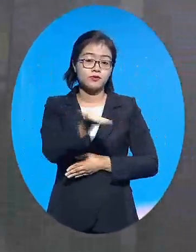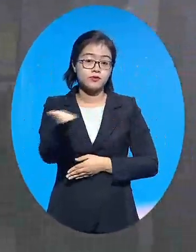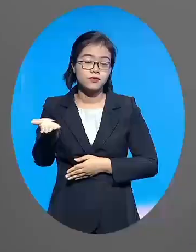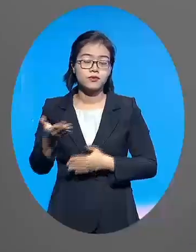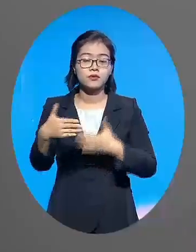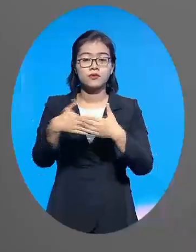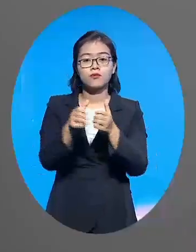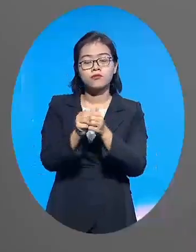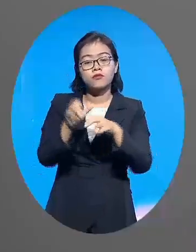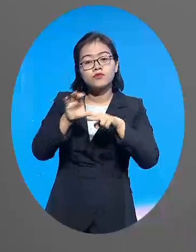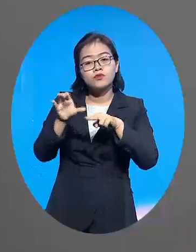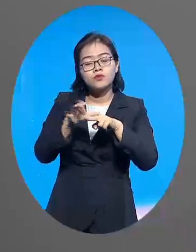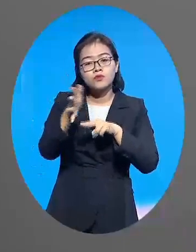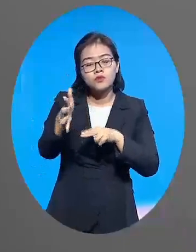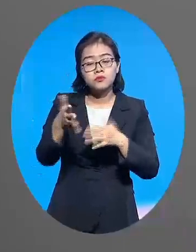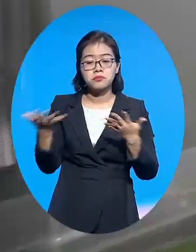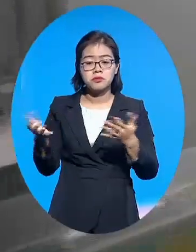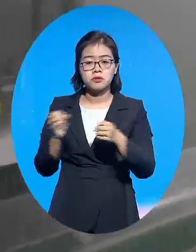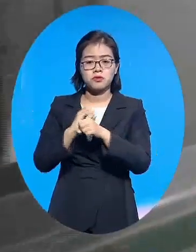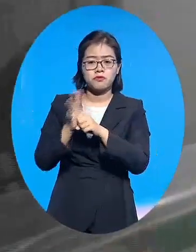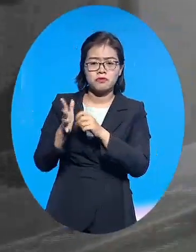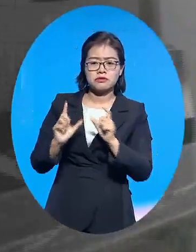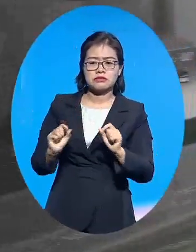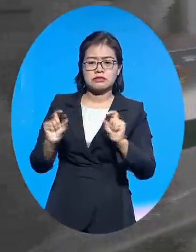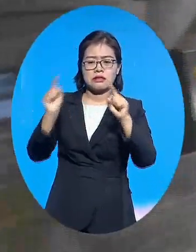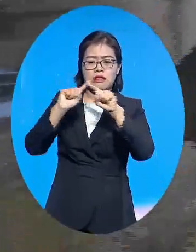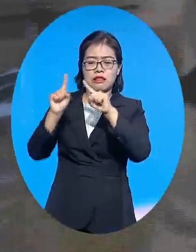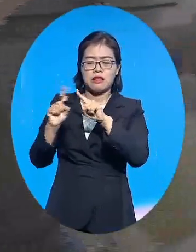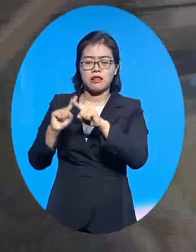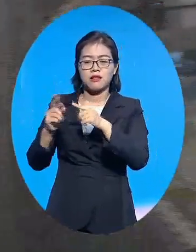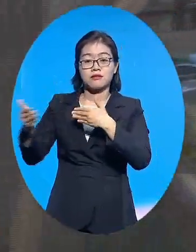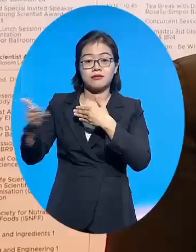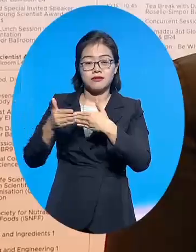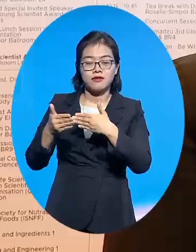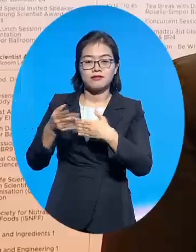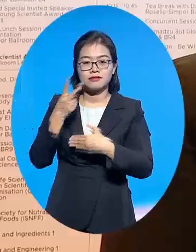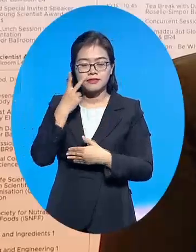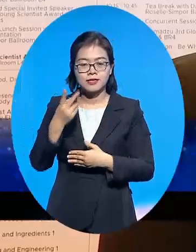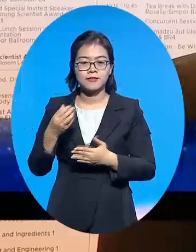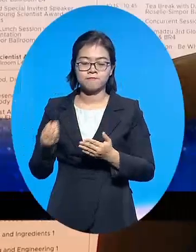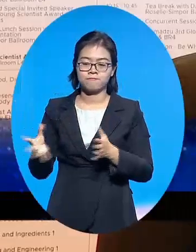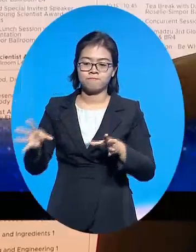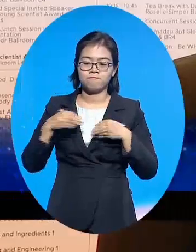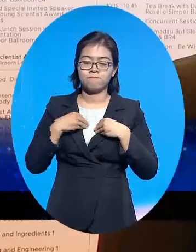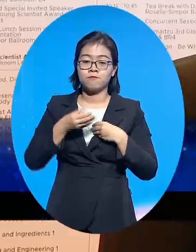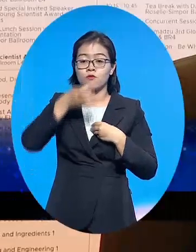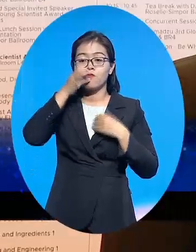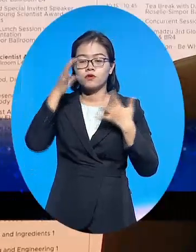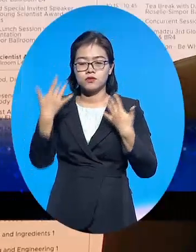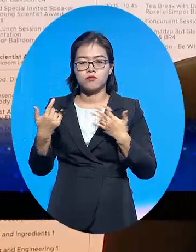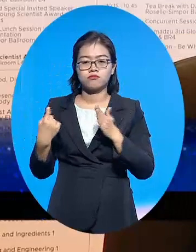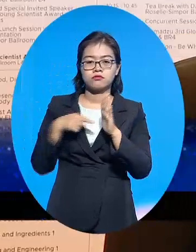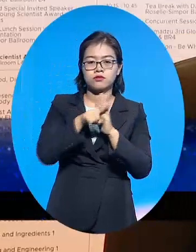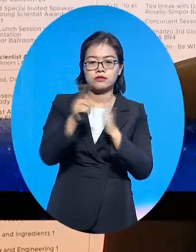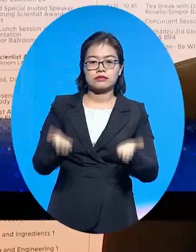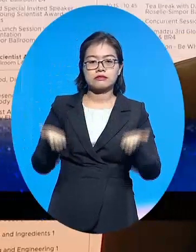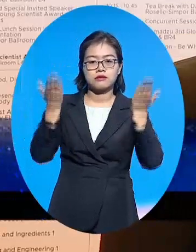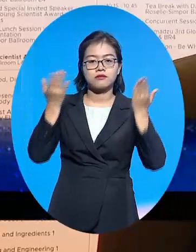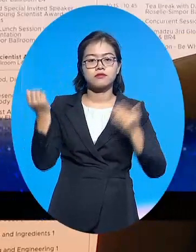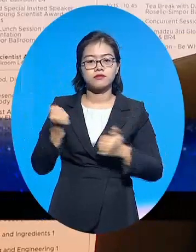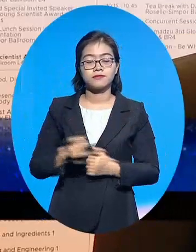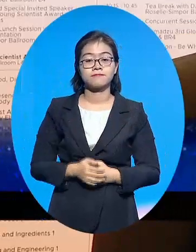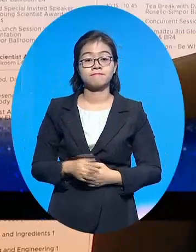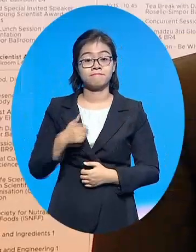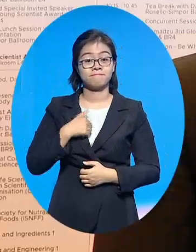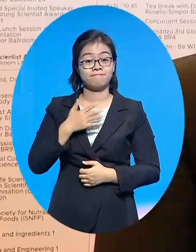đồng trong hiện trạng dịch bệnh những năm gần đây và cả ở tương lai vitamin rất là tự hào khi hôm nay sản phẩm cos baby